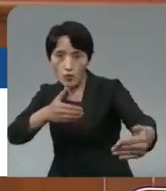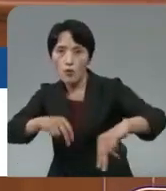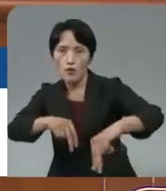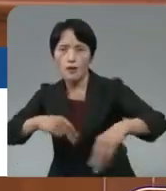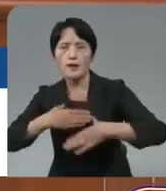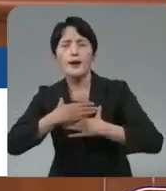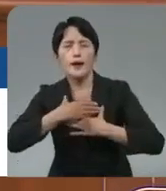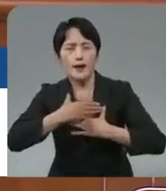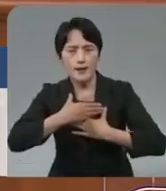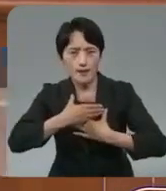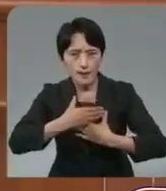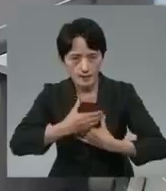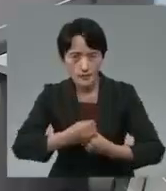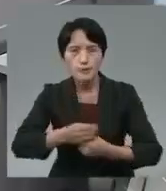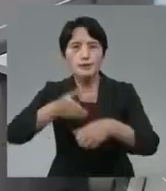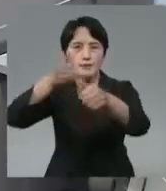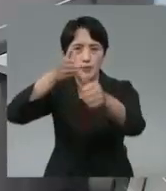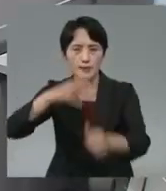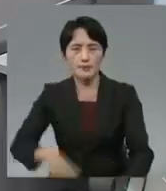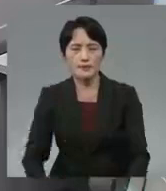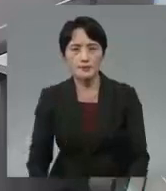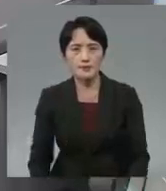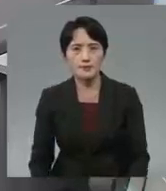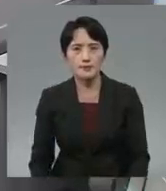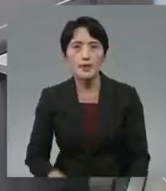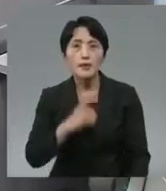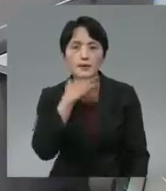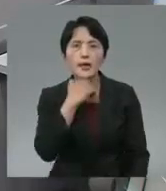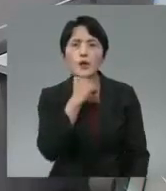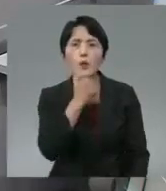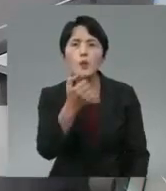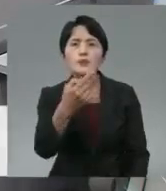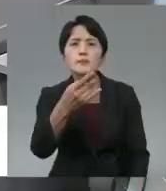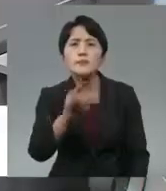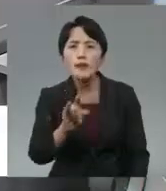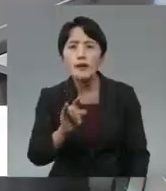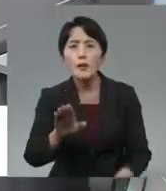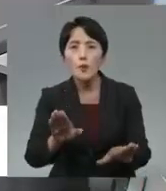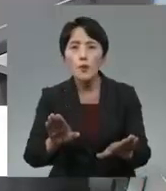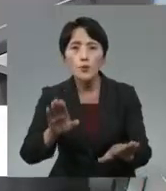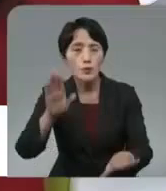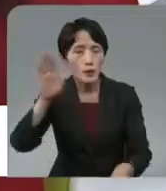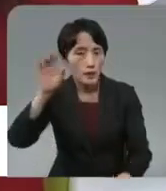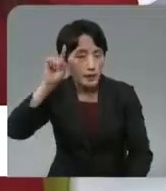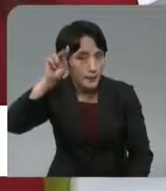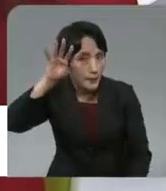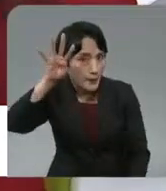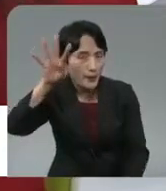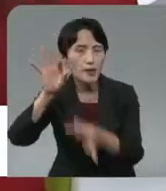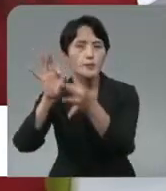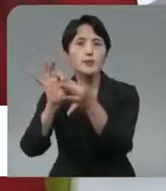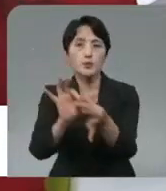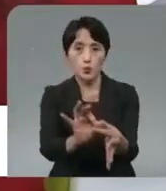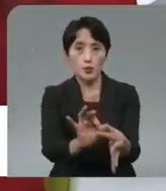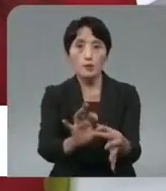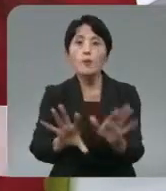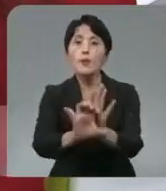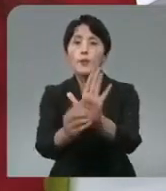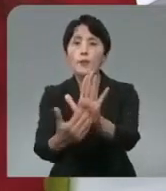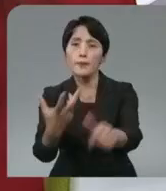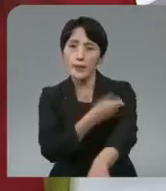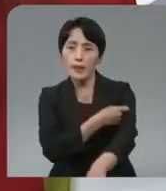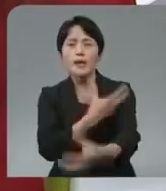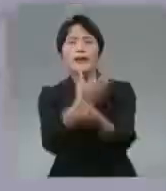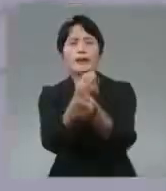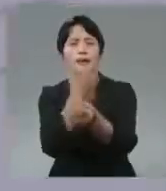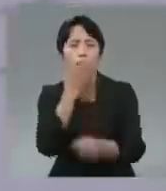策本部长金富谦表示，目前的情况需要人们尽量不要外出，呼吁国民休假期间尽量不要聚集，